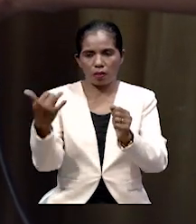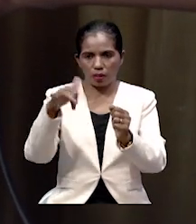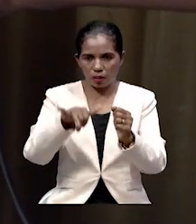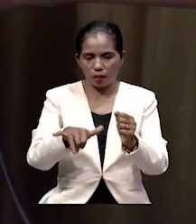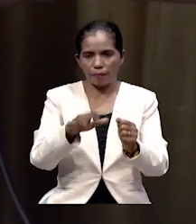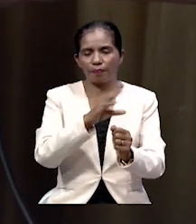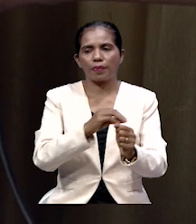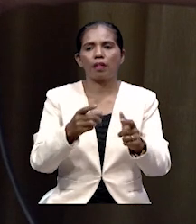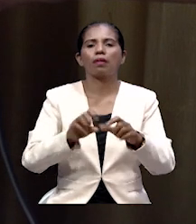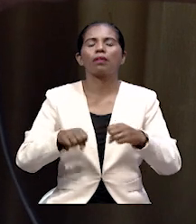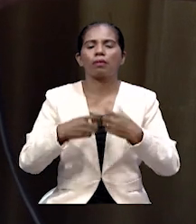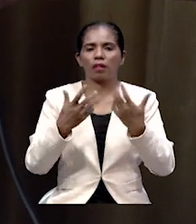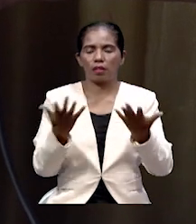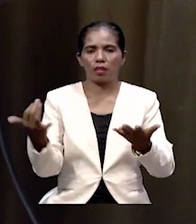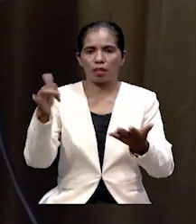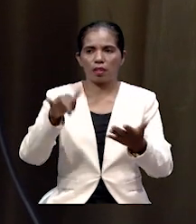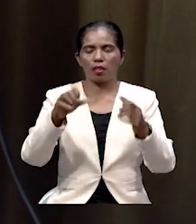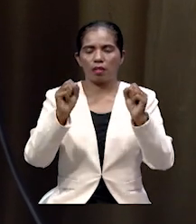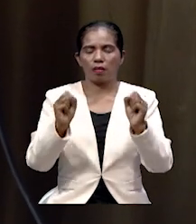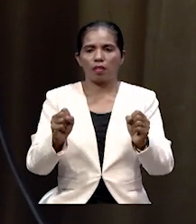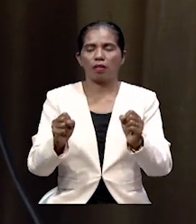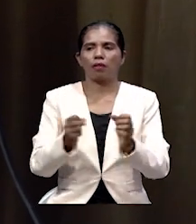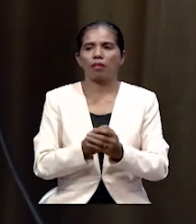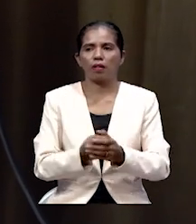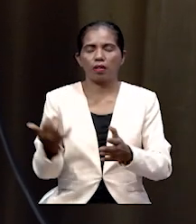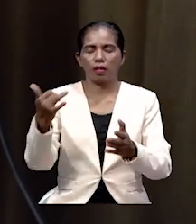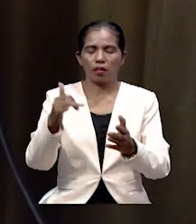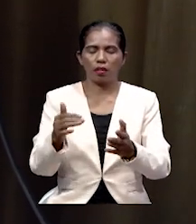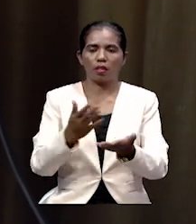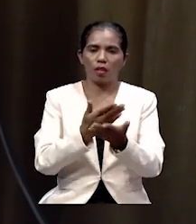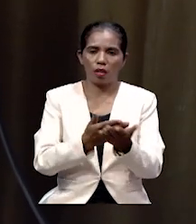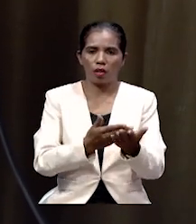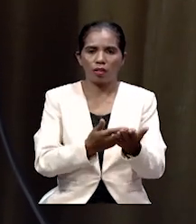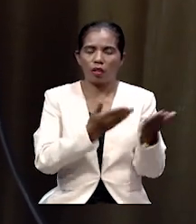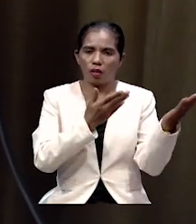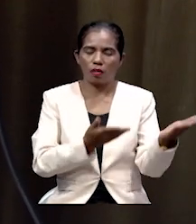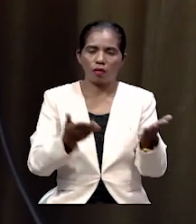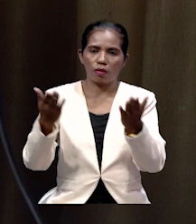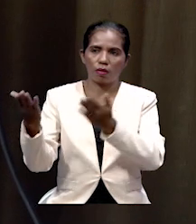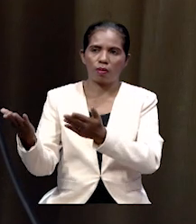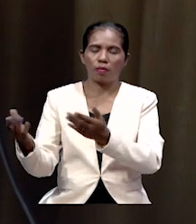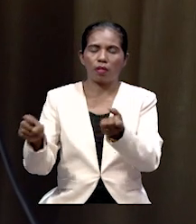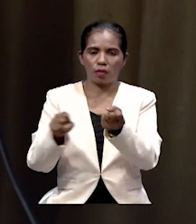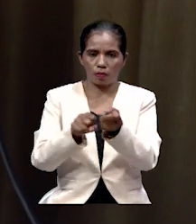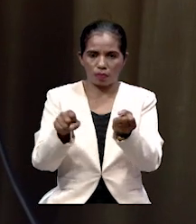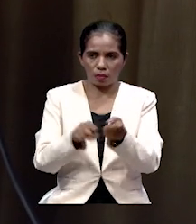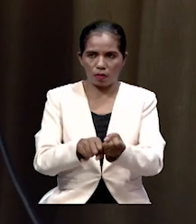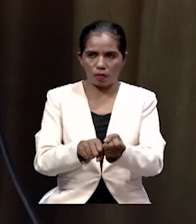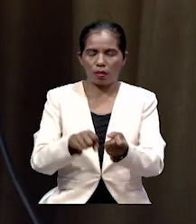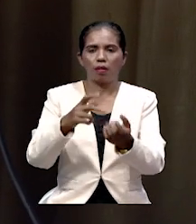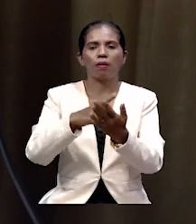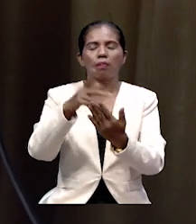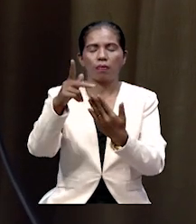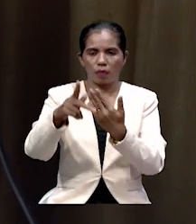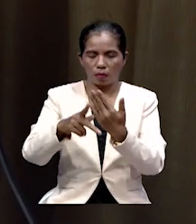parseri ho sira, par uensa sira bele, ho produto lokal ne be sira leba hela bele, mai kontribui ba programa